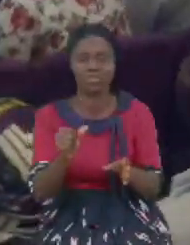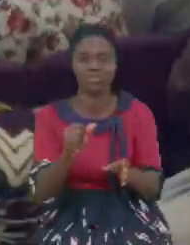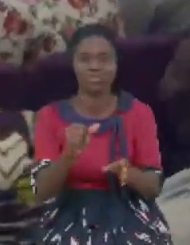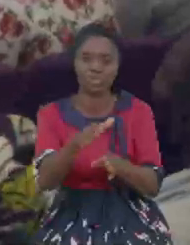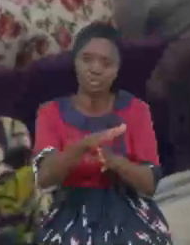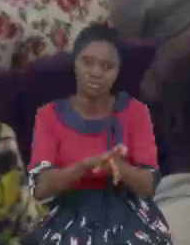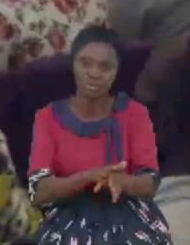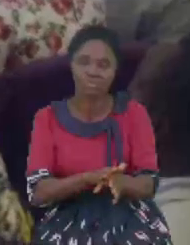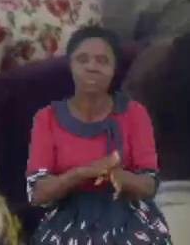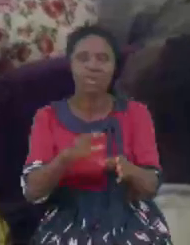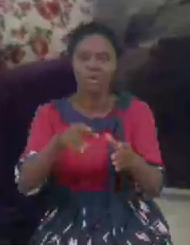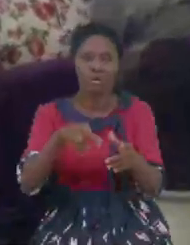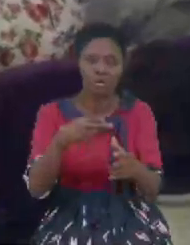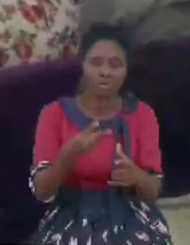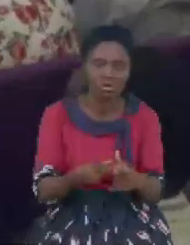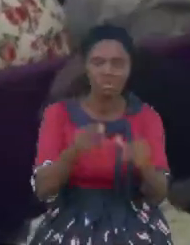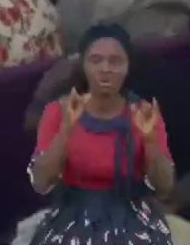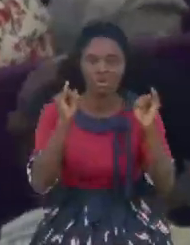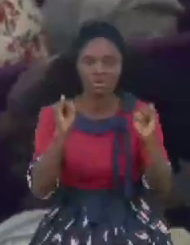impotent, inamovible,